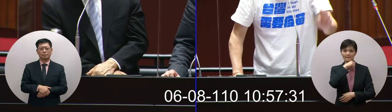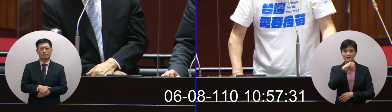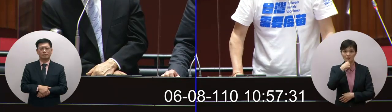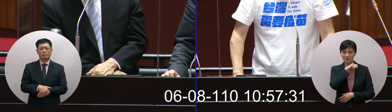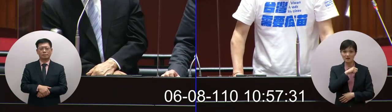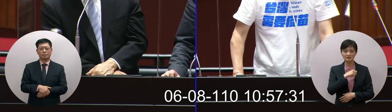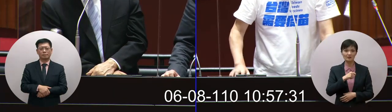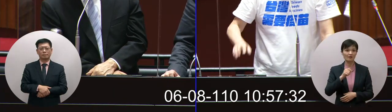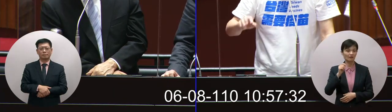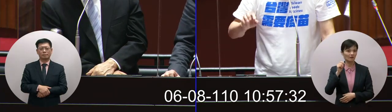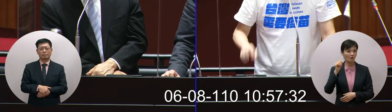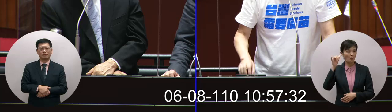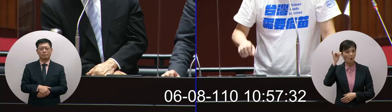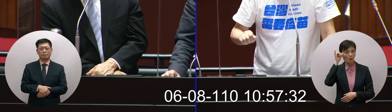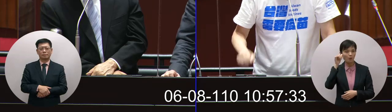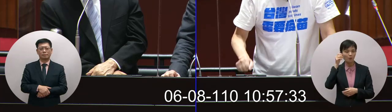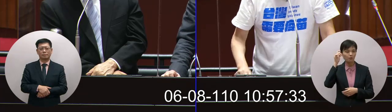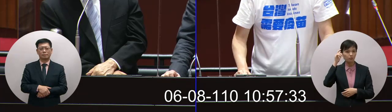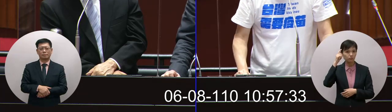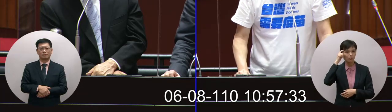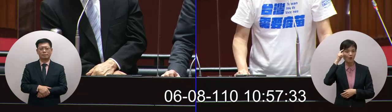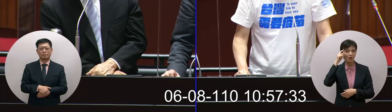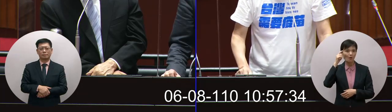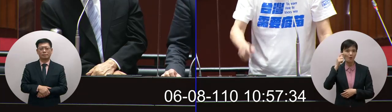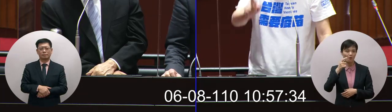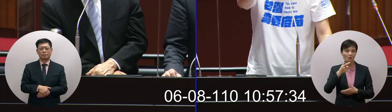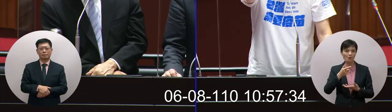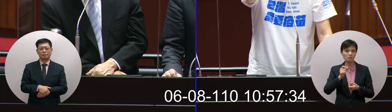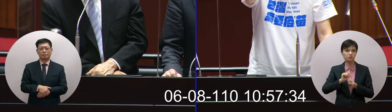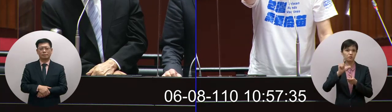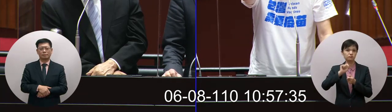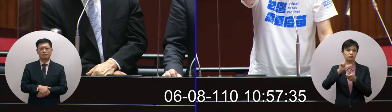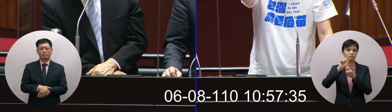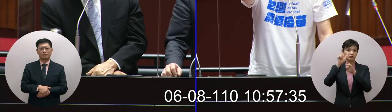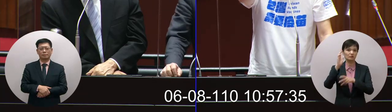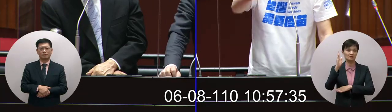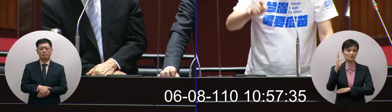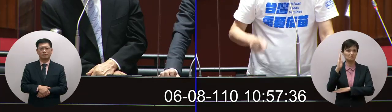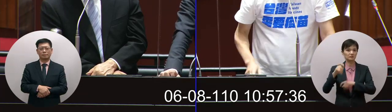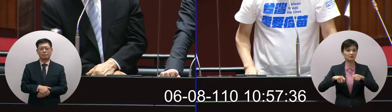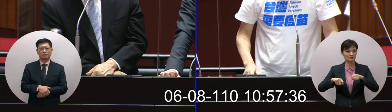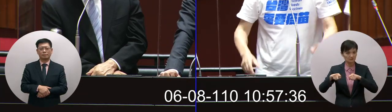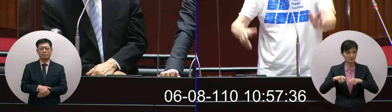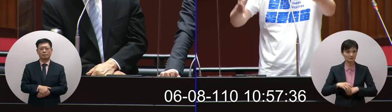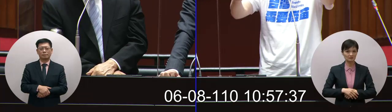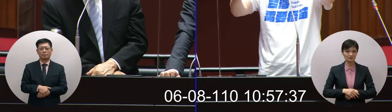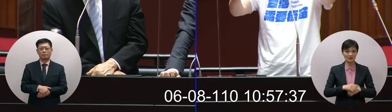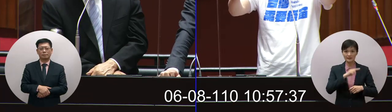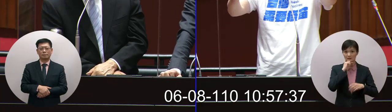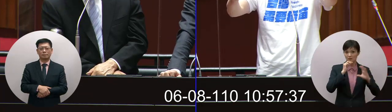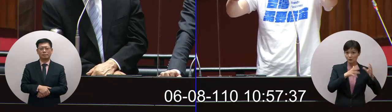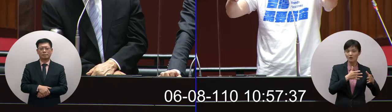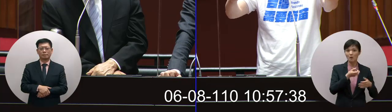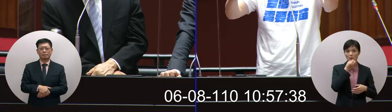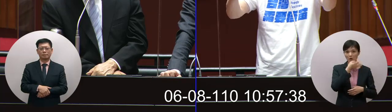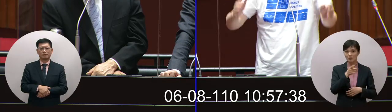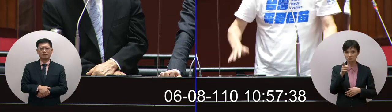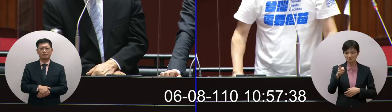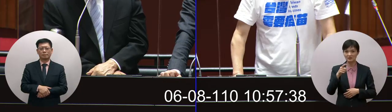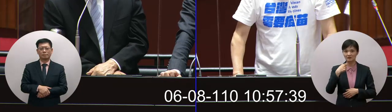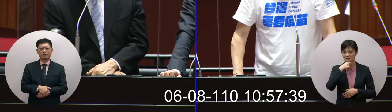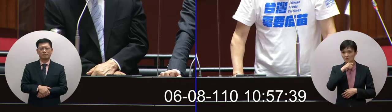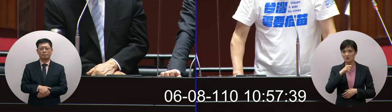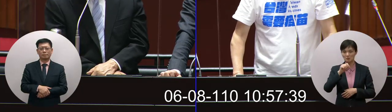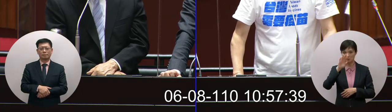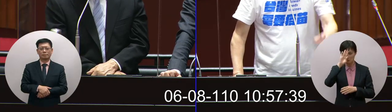国的《金融时报》讲说，防疫会破口，就是因为他。一开始每天都在讲，超